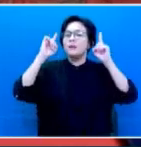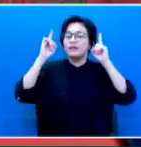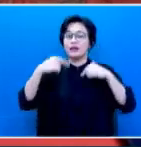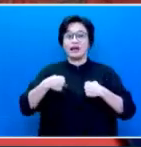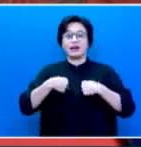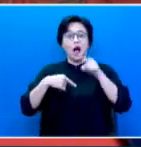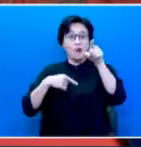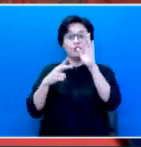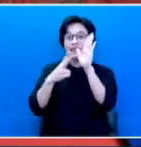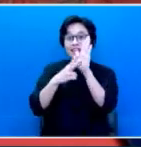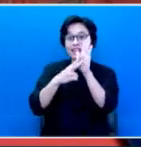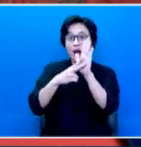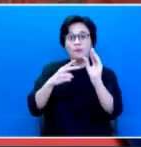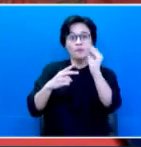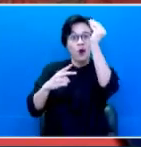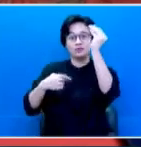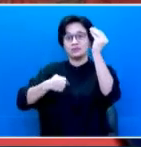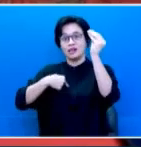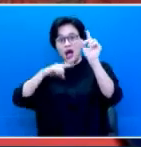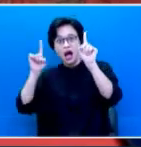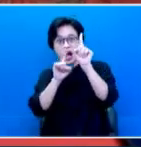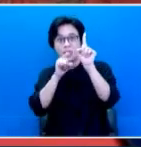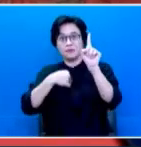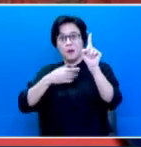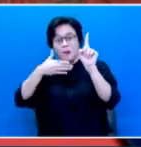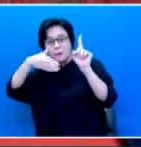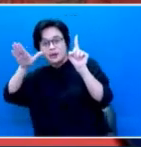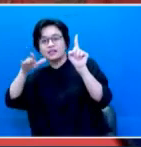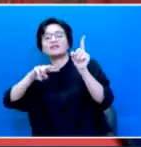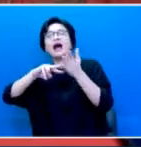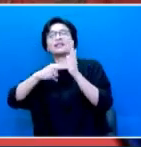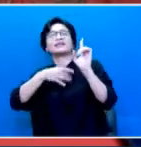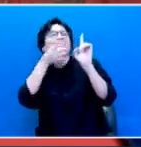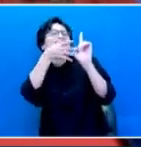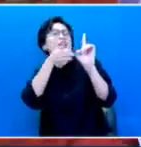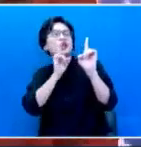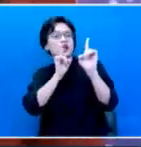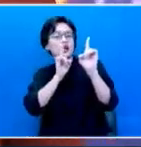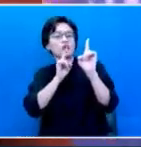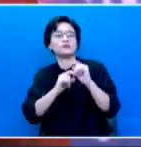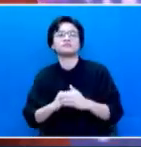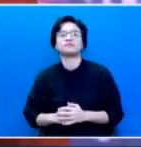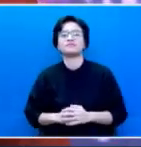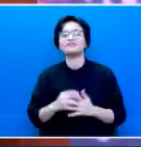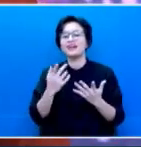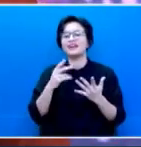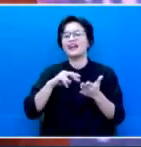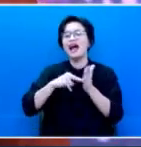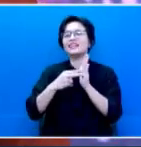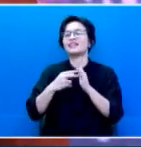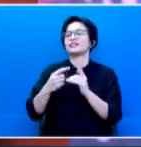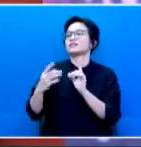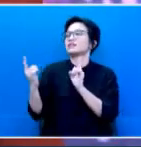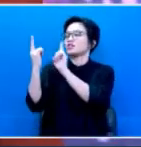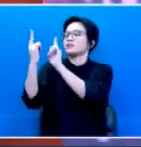nitia lalu saya pergi kan saya ngasih tahu He arti tetap mengharapkan ada datang ee dengan muka pulang tampak punggung begitu